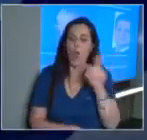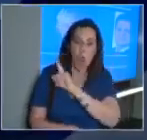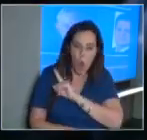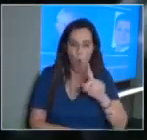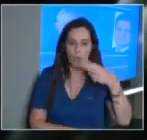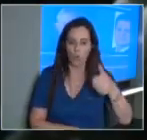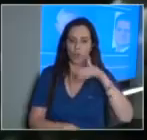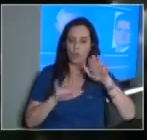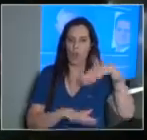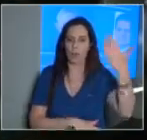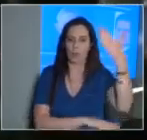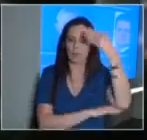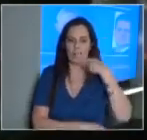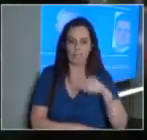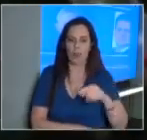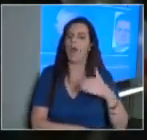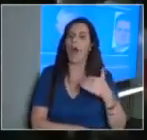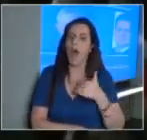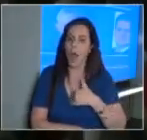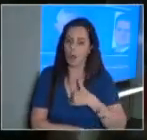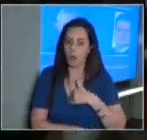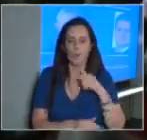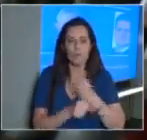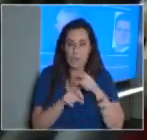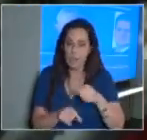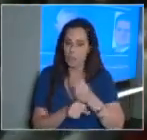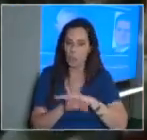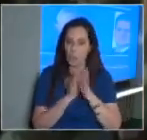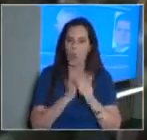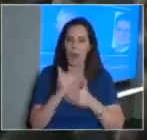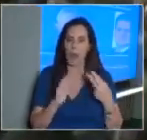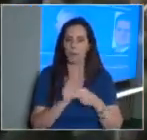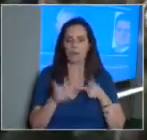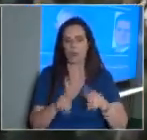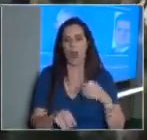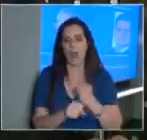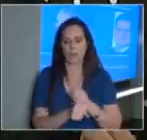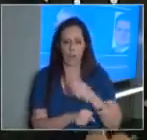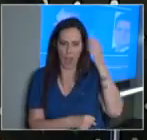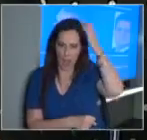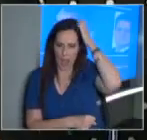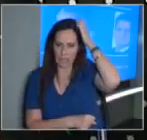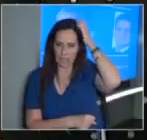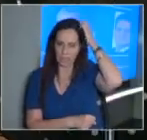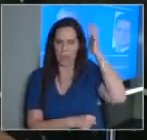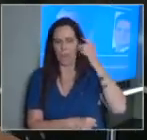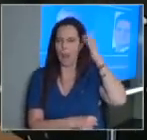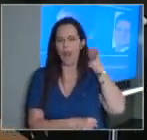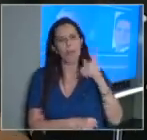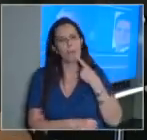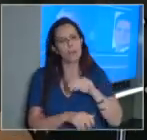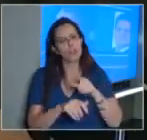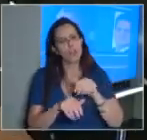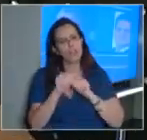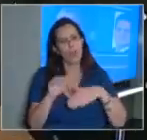יהיה ראש הממשלה הבא של מדינת ישראל, אנחנו למען זה נעשה כל מהלך פוליטי שאפשר לעשות. בזמנו הצהרתם שאתם תתמכו